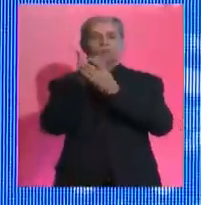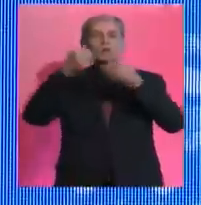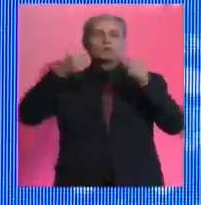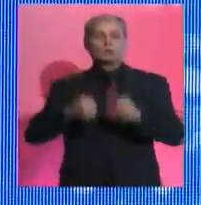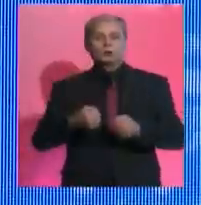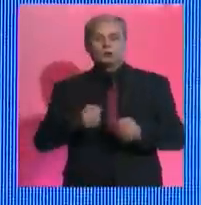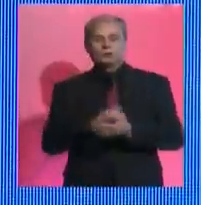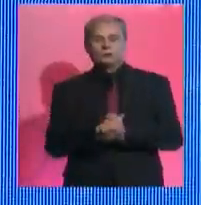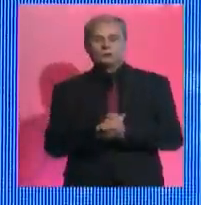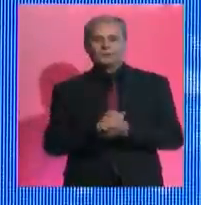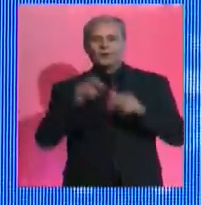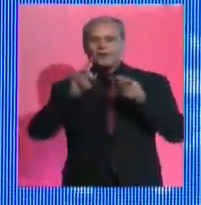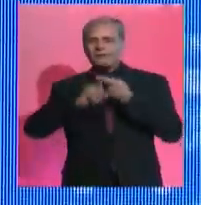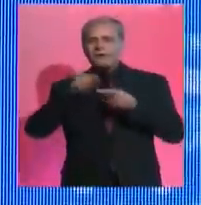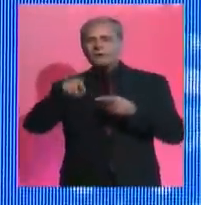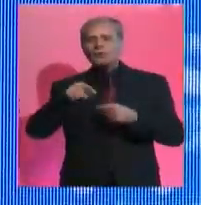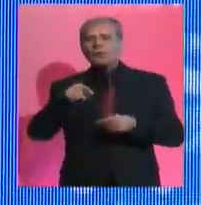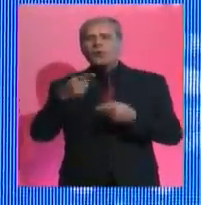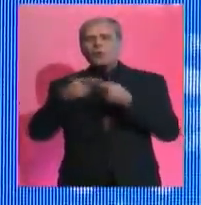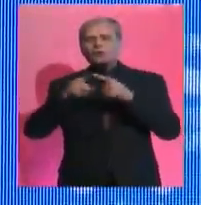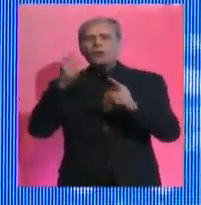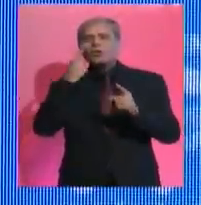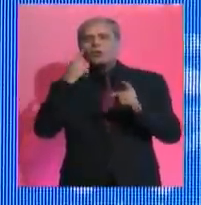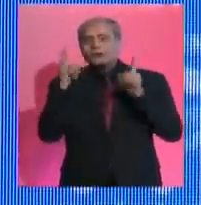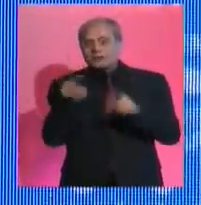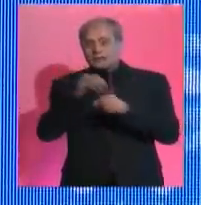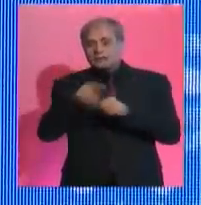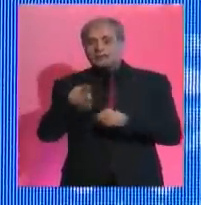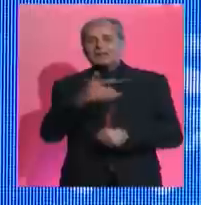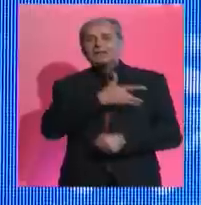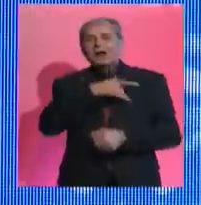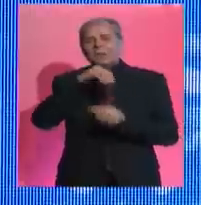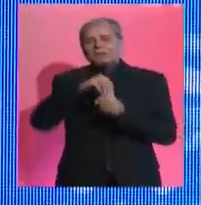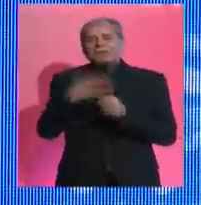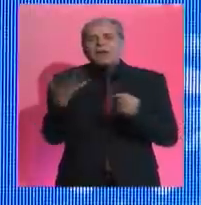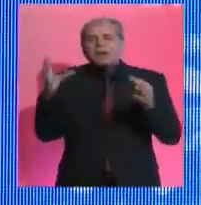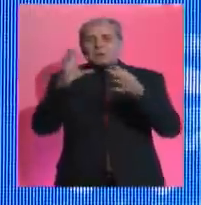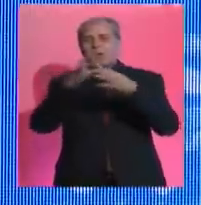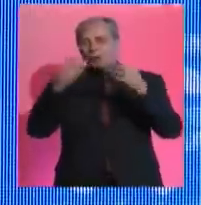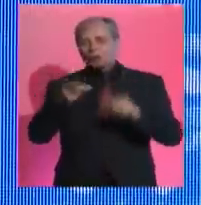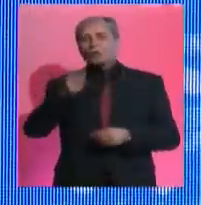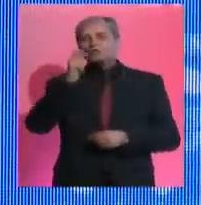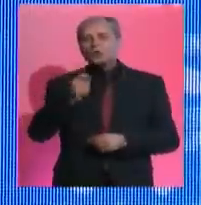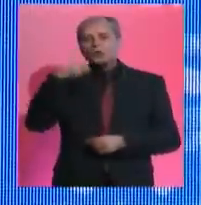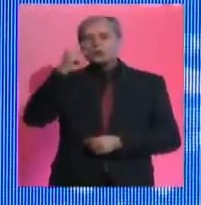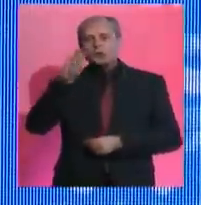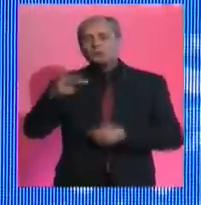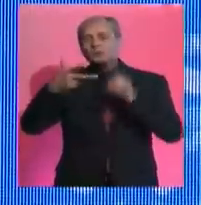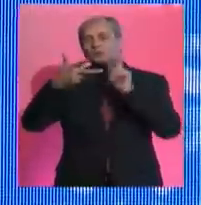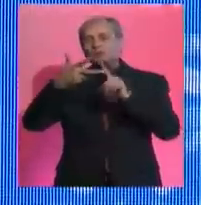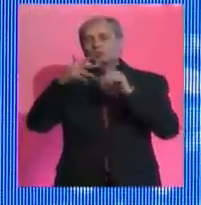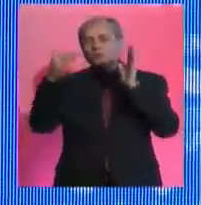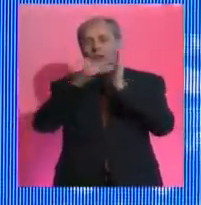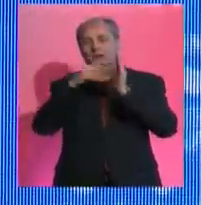kurulmasıdır ve Belki de bu koalisyonun hangi duygularla kurulduğunun en somut ifadesi 3'üncü